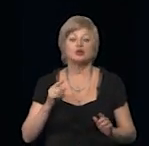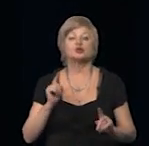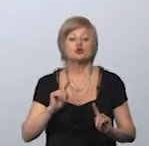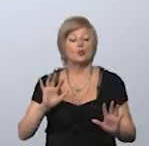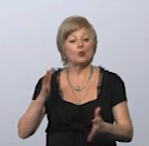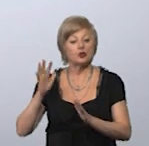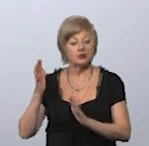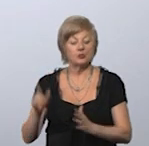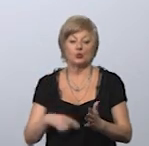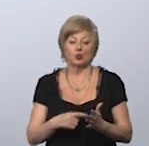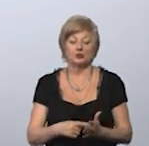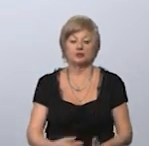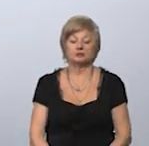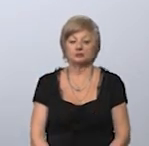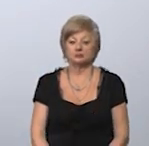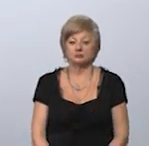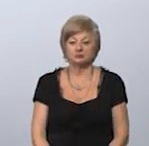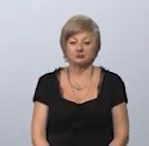міста.